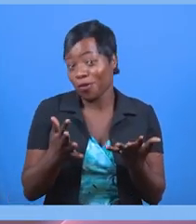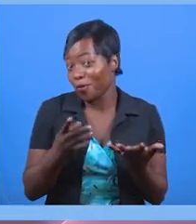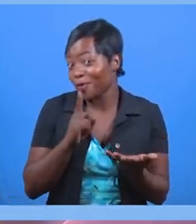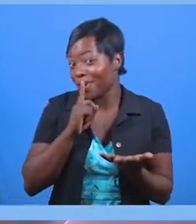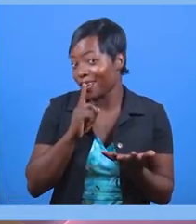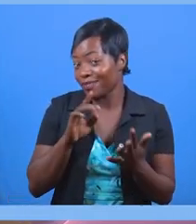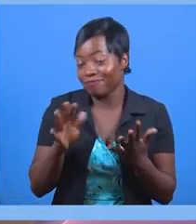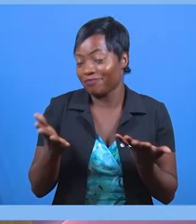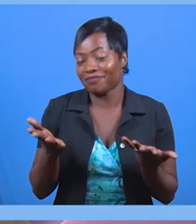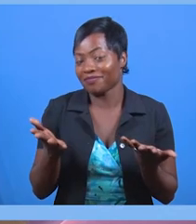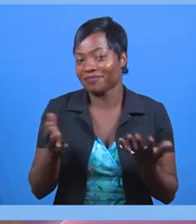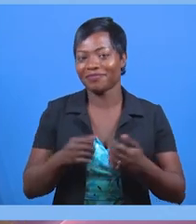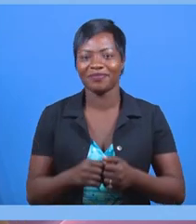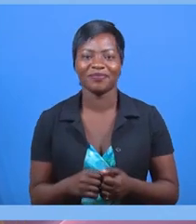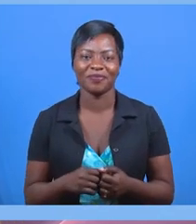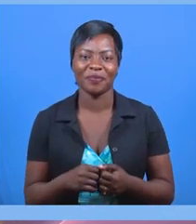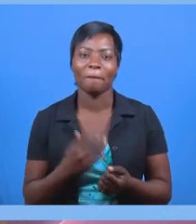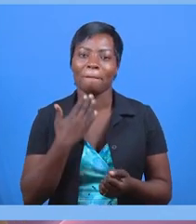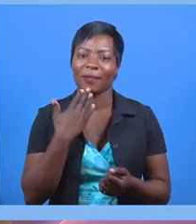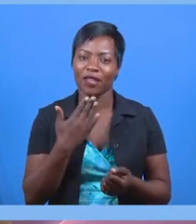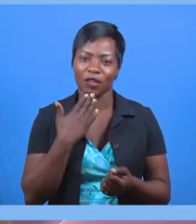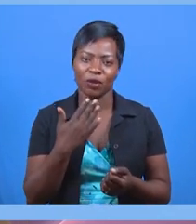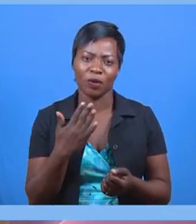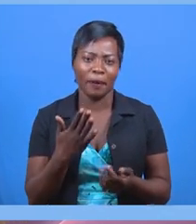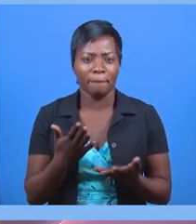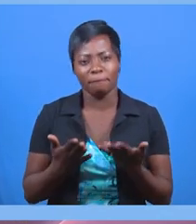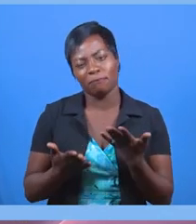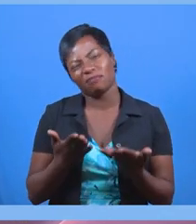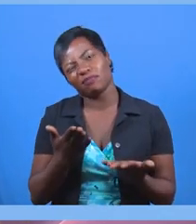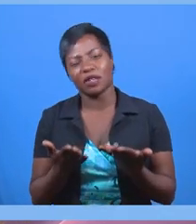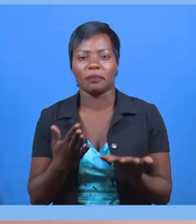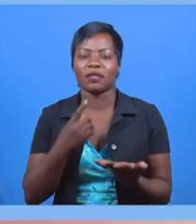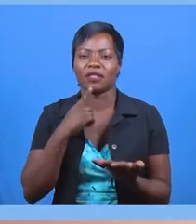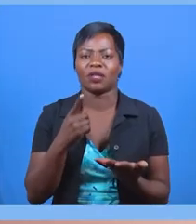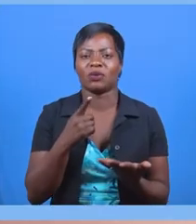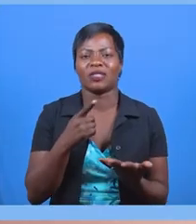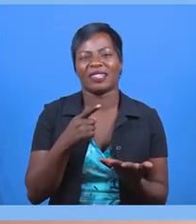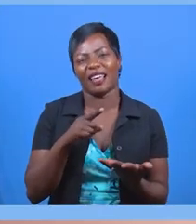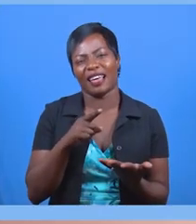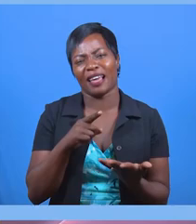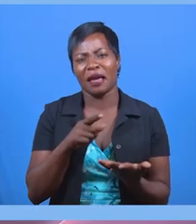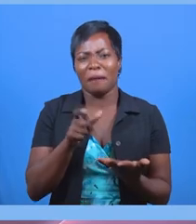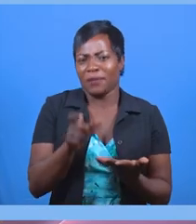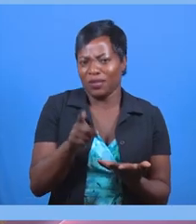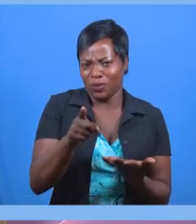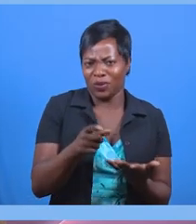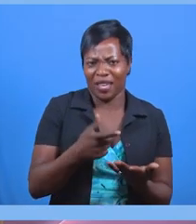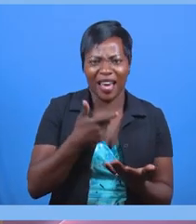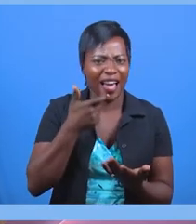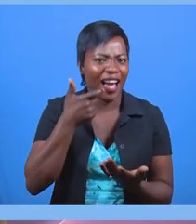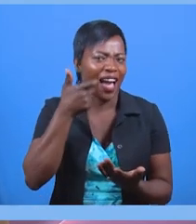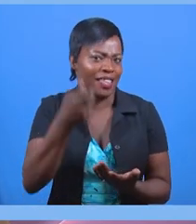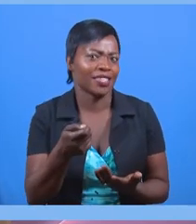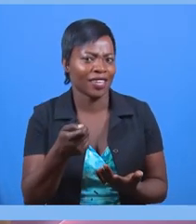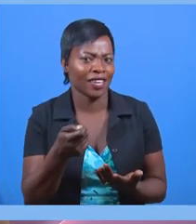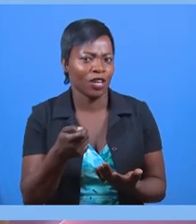mazvicha zvenyu vaisamba ndinoona sekuti hazvina kukodzera kuti munhu ange achibvunza kuti ko chiputwa changu